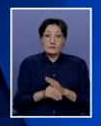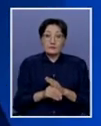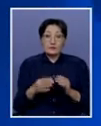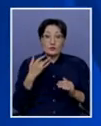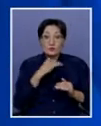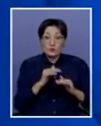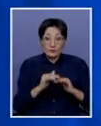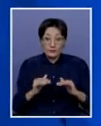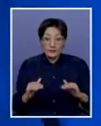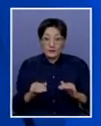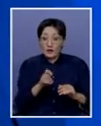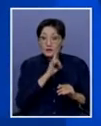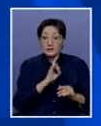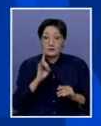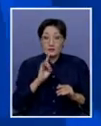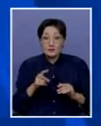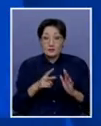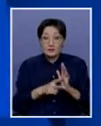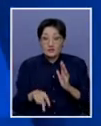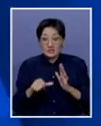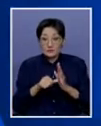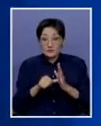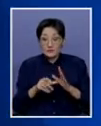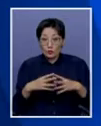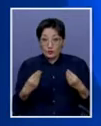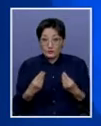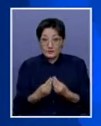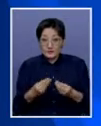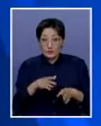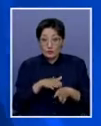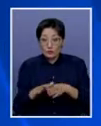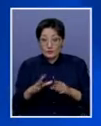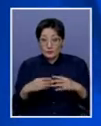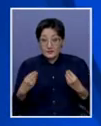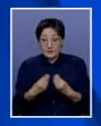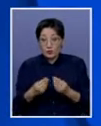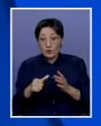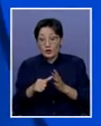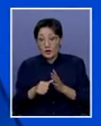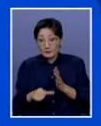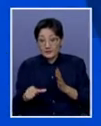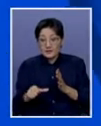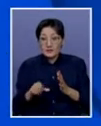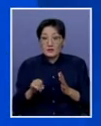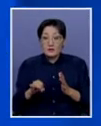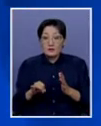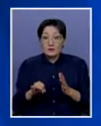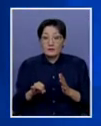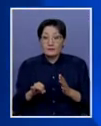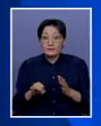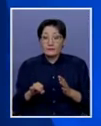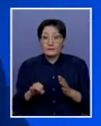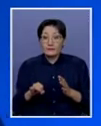көп балалы анадан 76 отбасы, толық емес отбасы 60, және мүгедек баланы